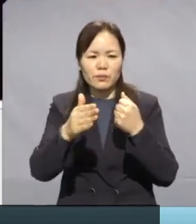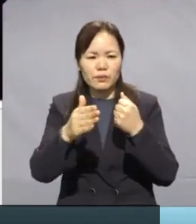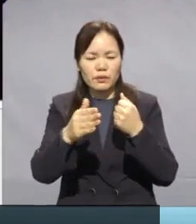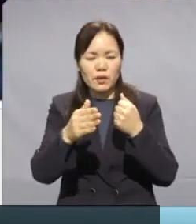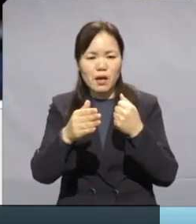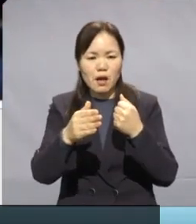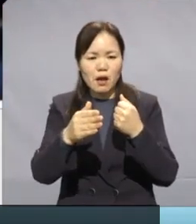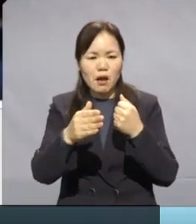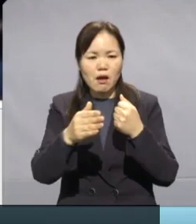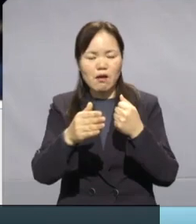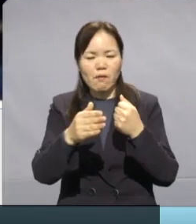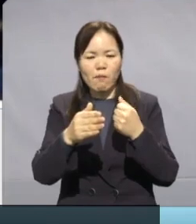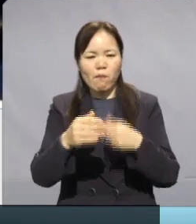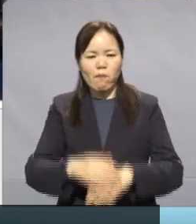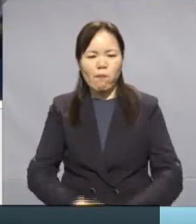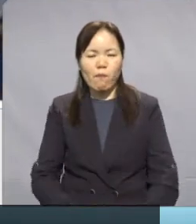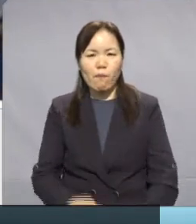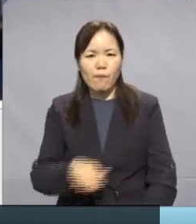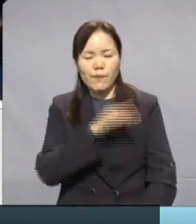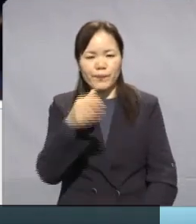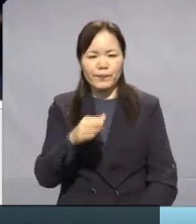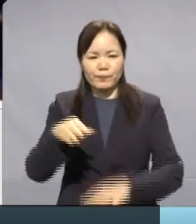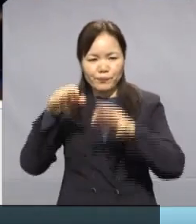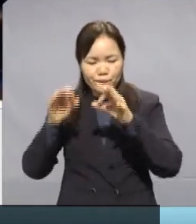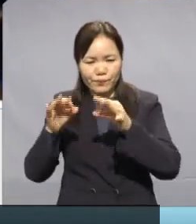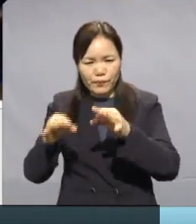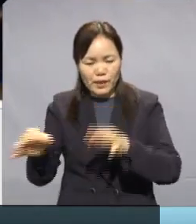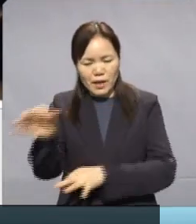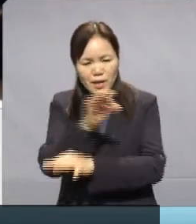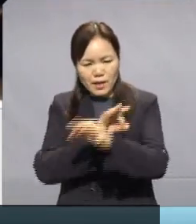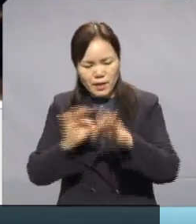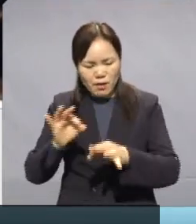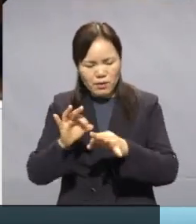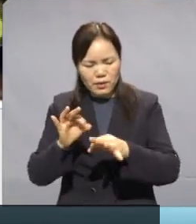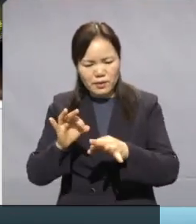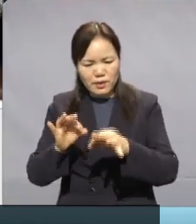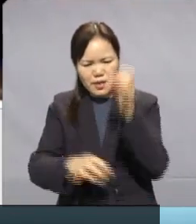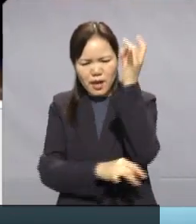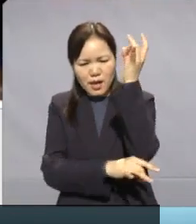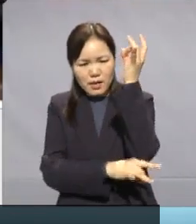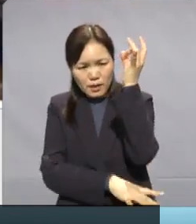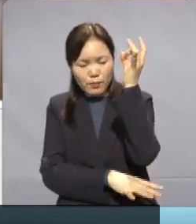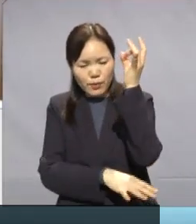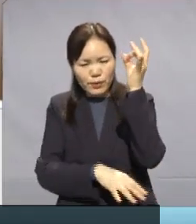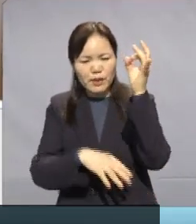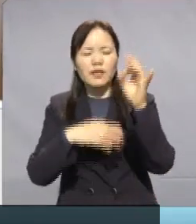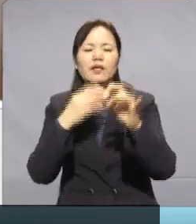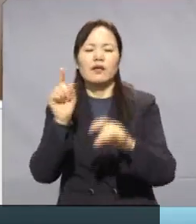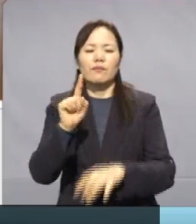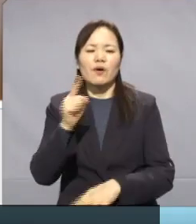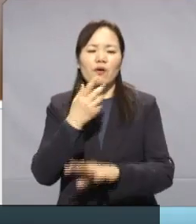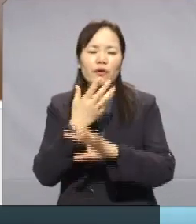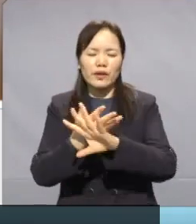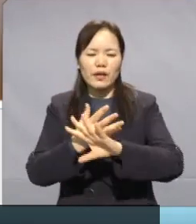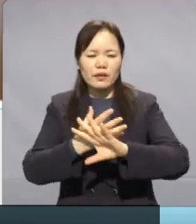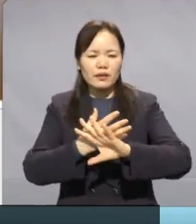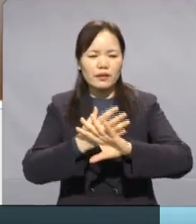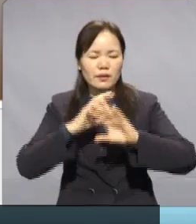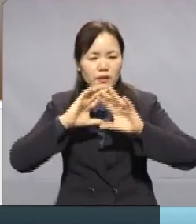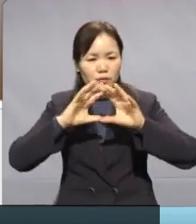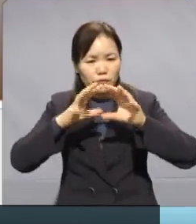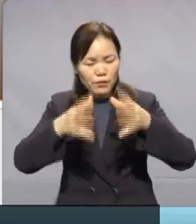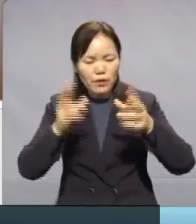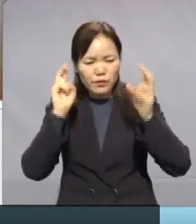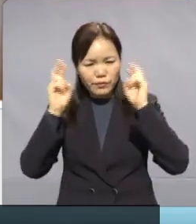조금씩 파들어가는 우리의 금융의 경제의 핏줄이 예. 다른 그런 외국